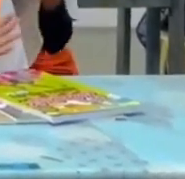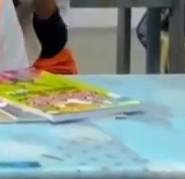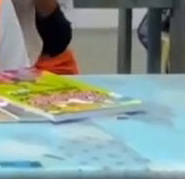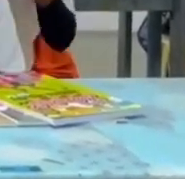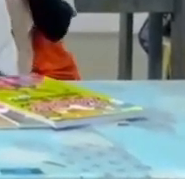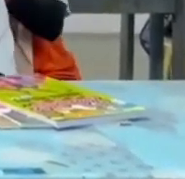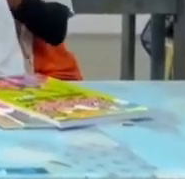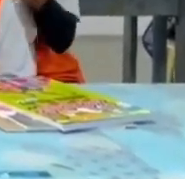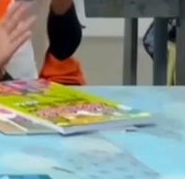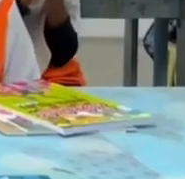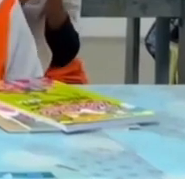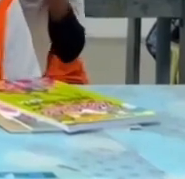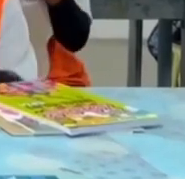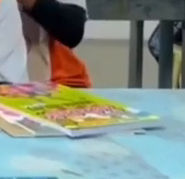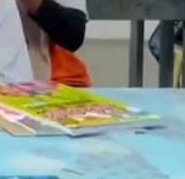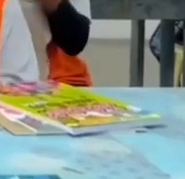permainan